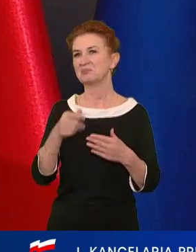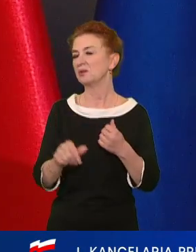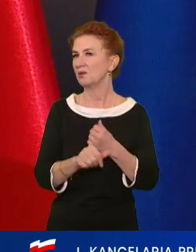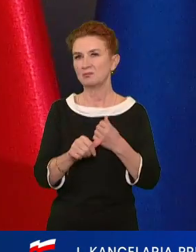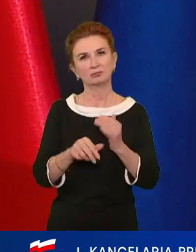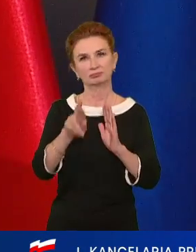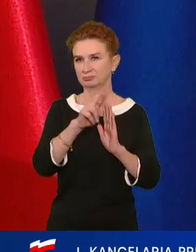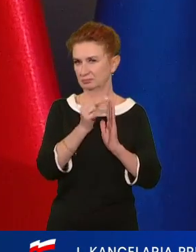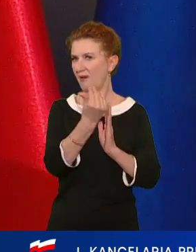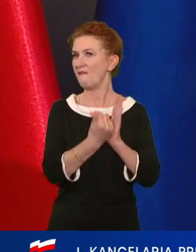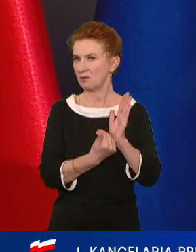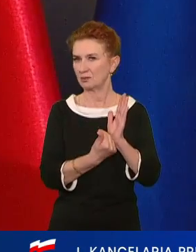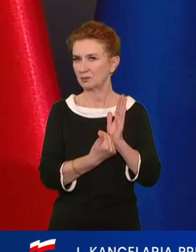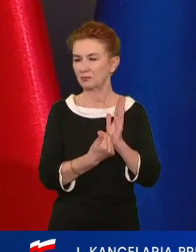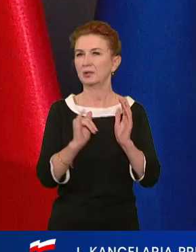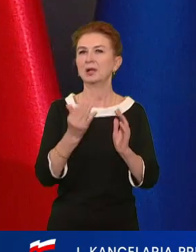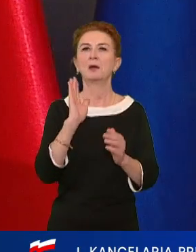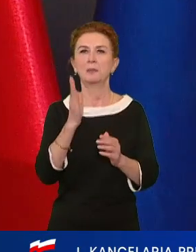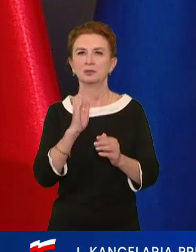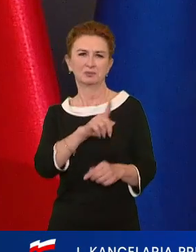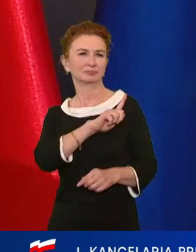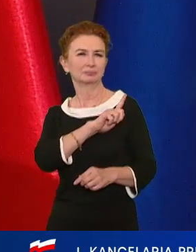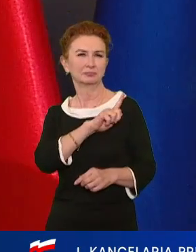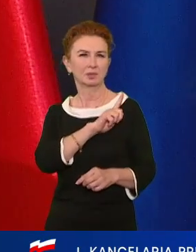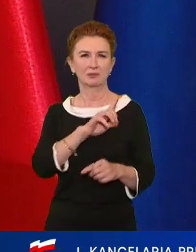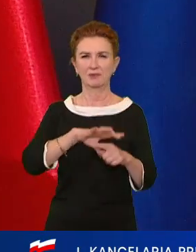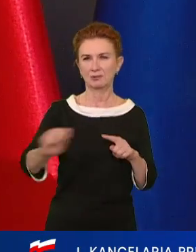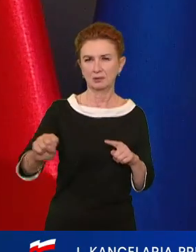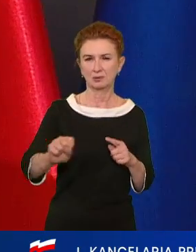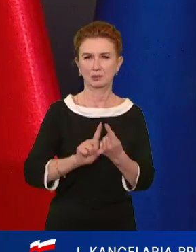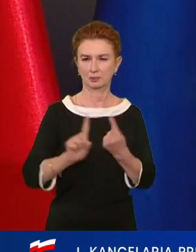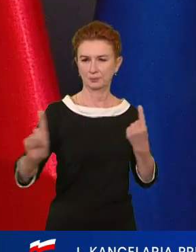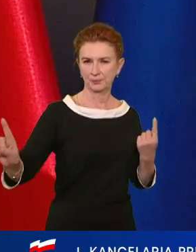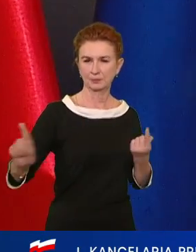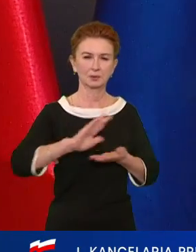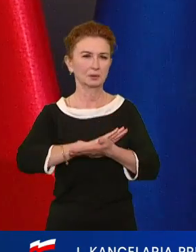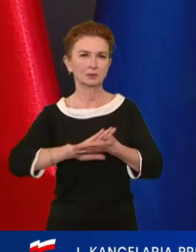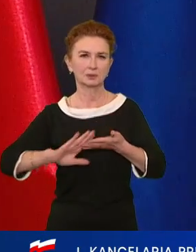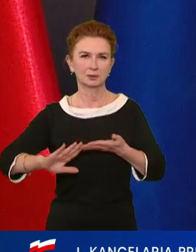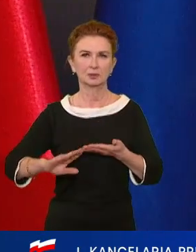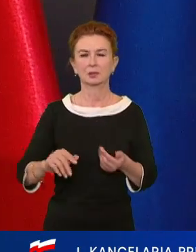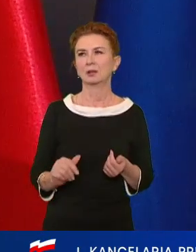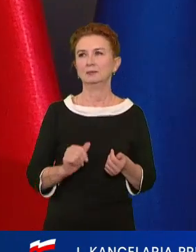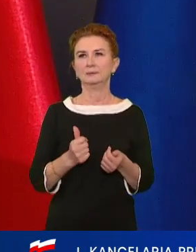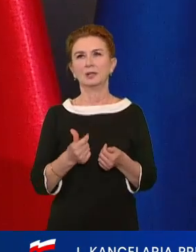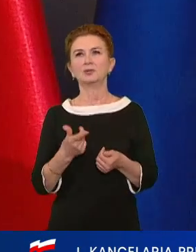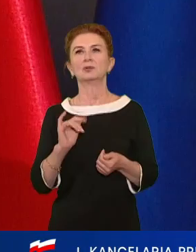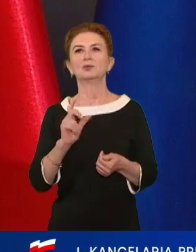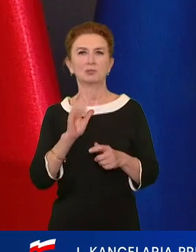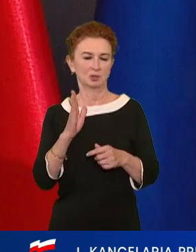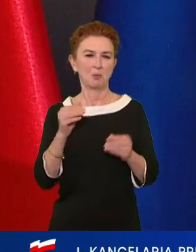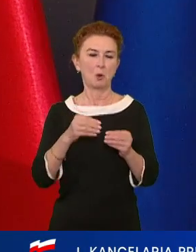będziemy zachowywali ten dystans zachowywali te reguły sanitarne zależy czy będziemy mogli